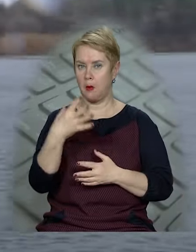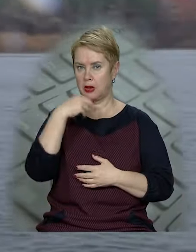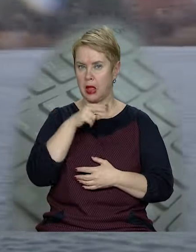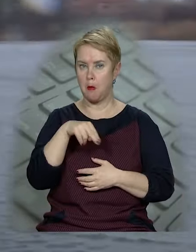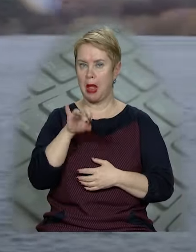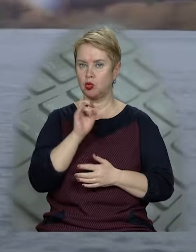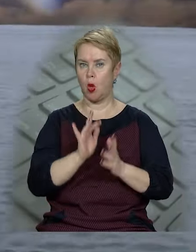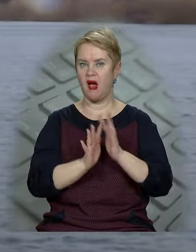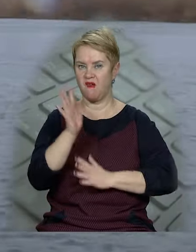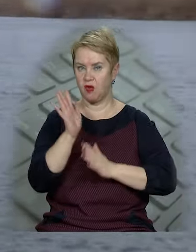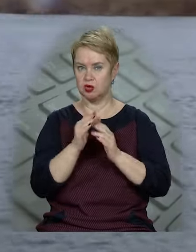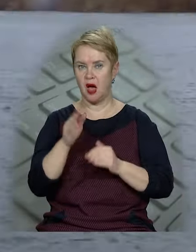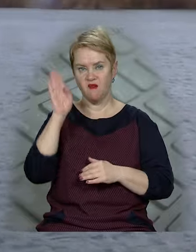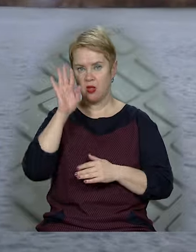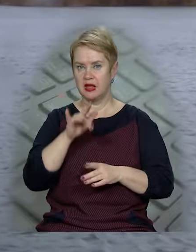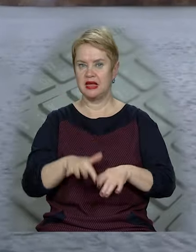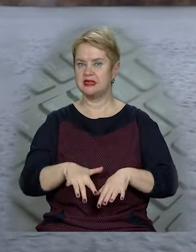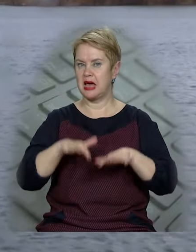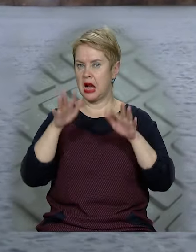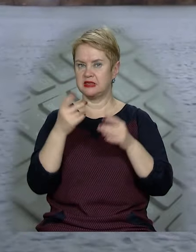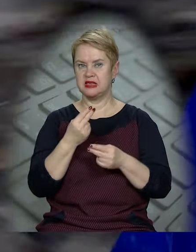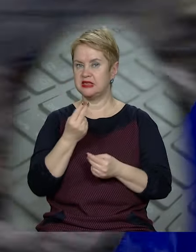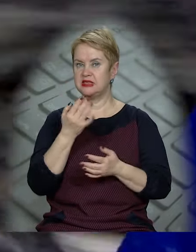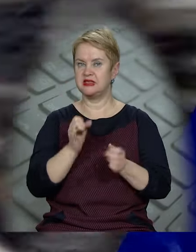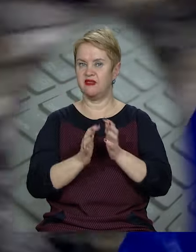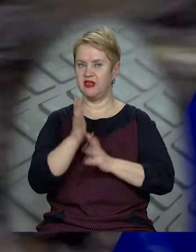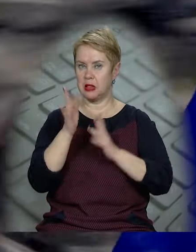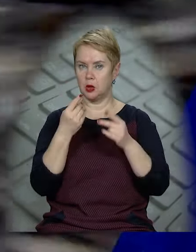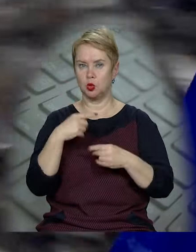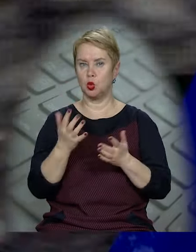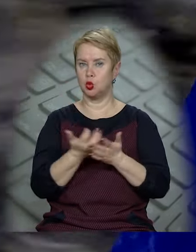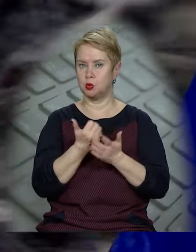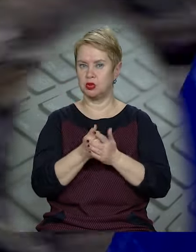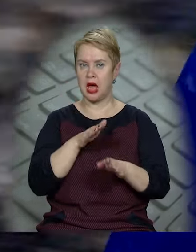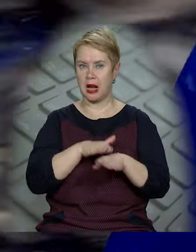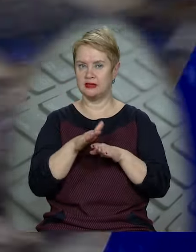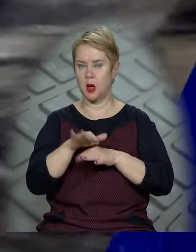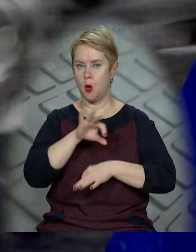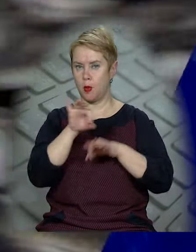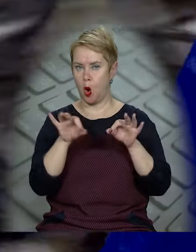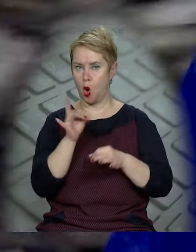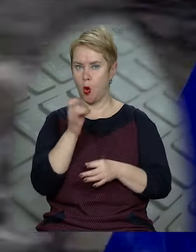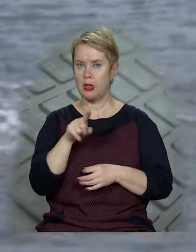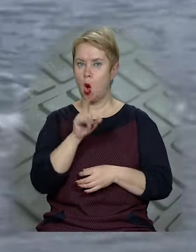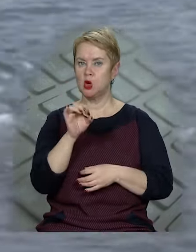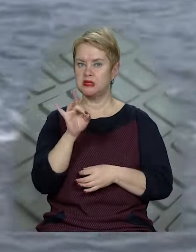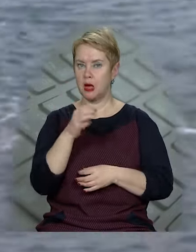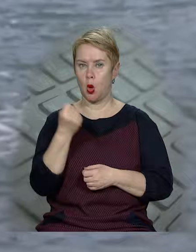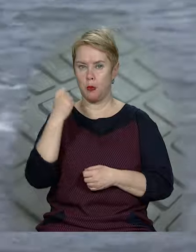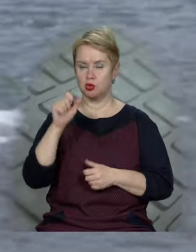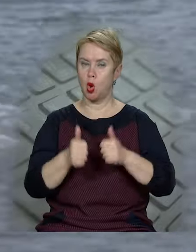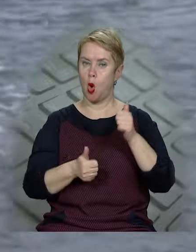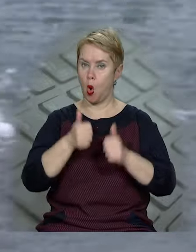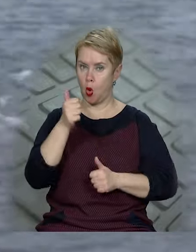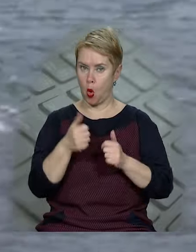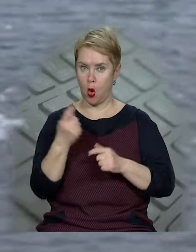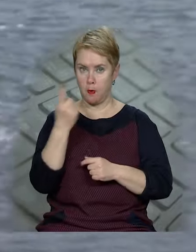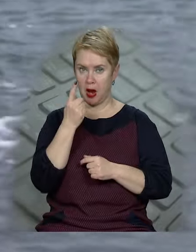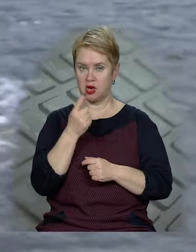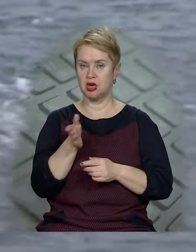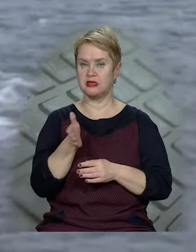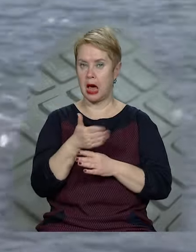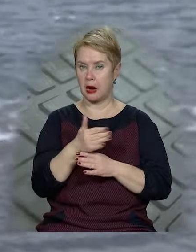та водорості, аби водойма не заростала і не цвіла. Це вже другий успішно реалізований проєкт Романа Озерного, переможця конкурсу. Перше